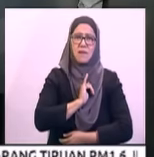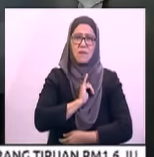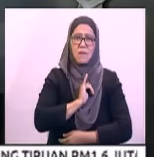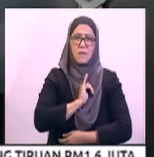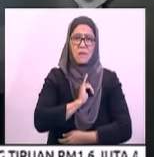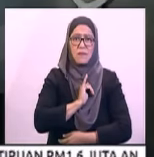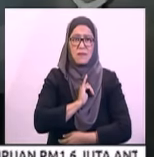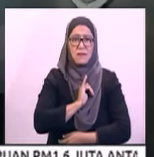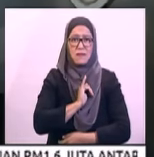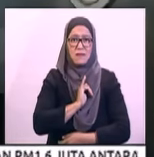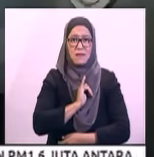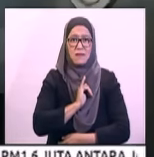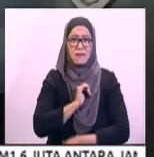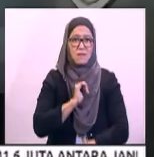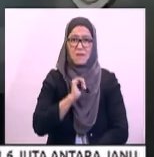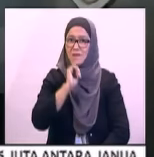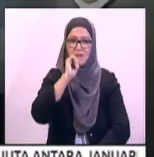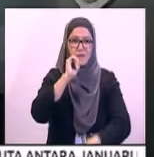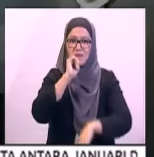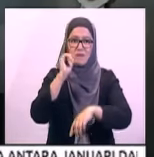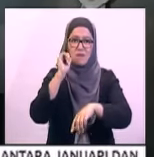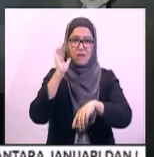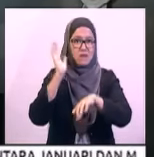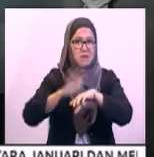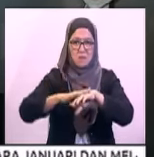saya tak kena tengah saya.